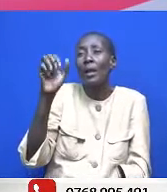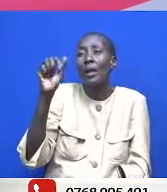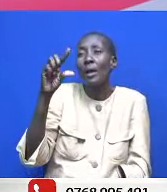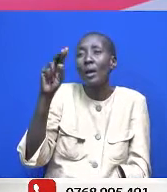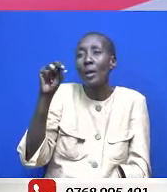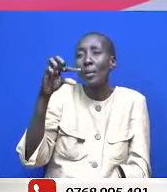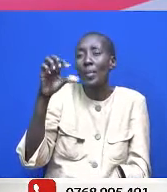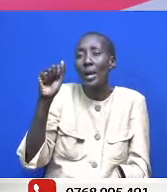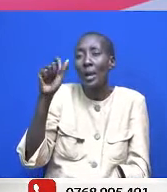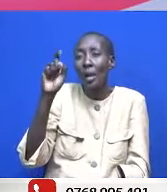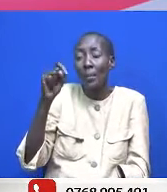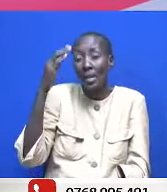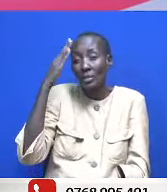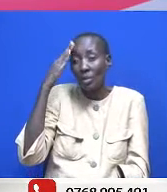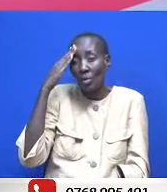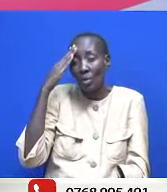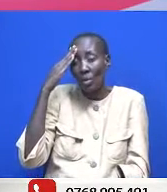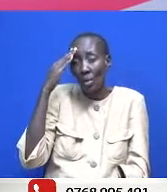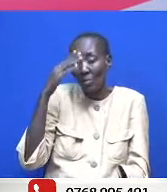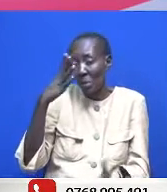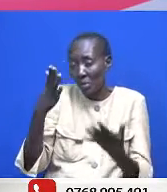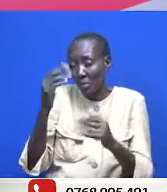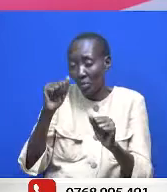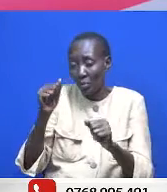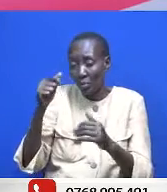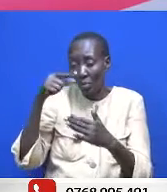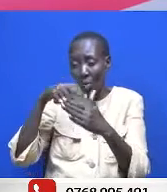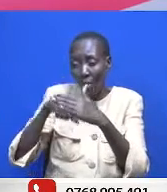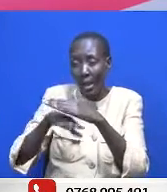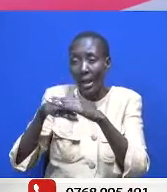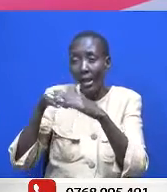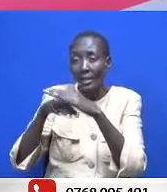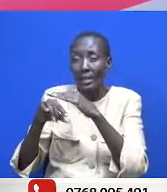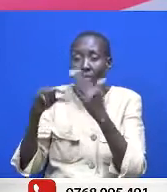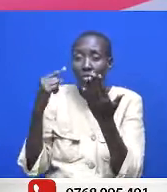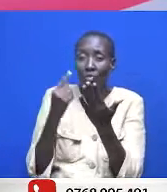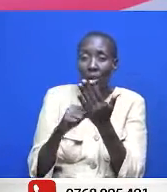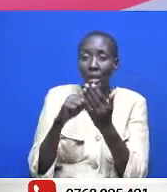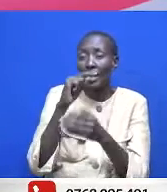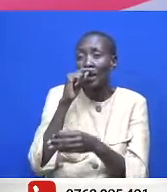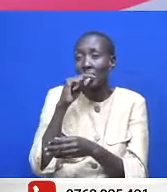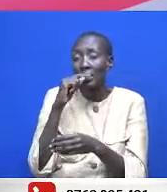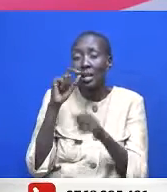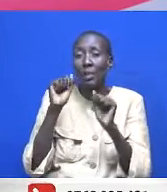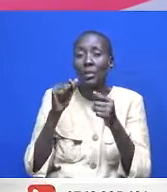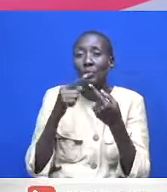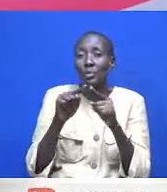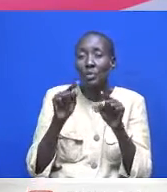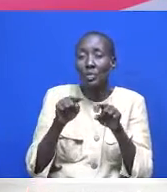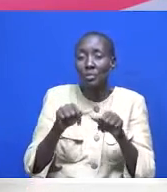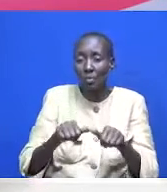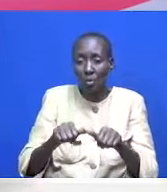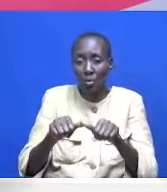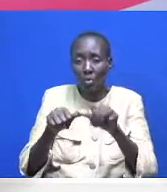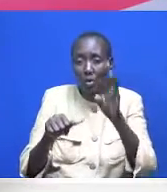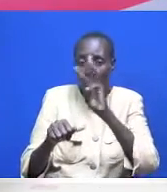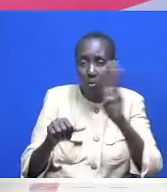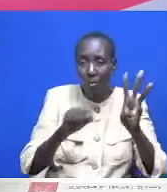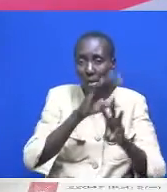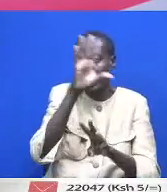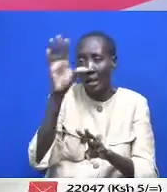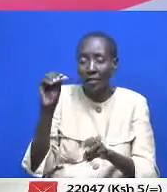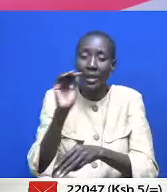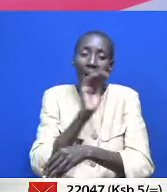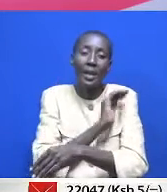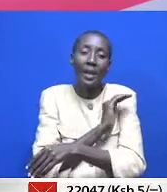zinaweza kufika sio Uganda ama Tanzania peke yake, lakini zinaweza kupeleka mpaka hata West Africa kule Nigeria na nchi zingine,